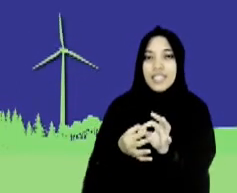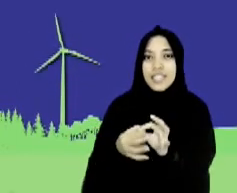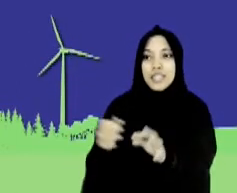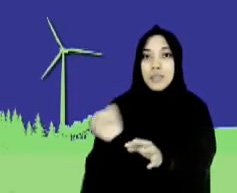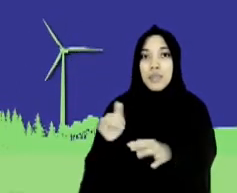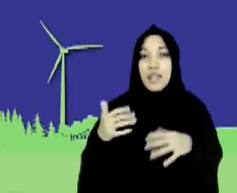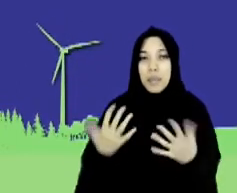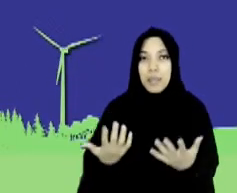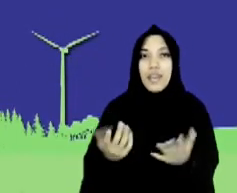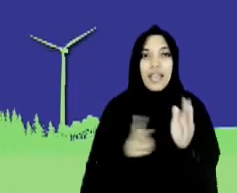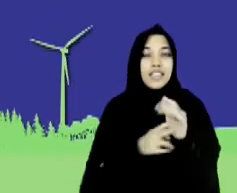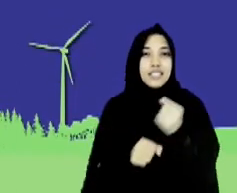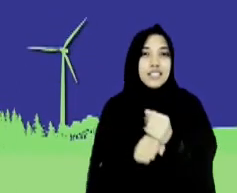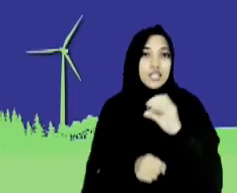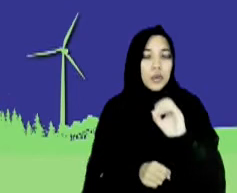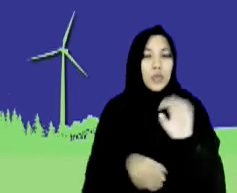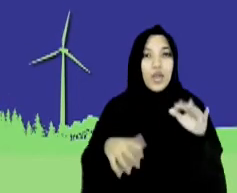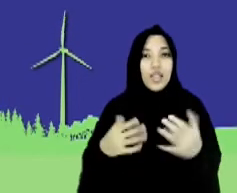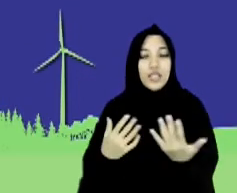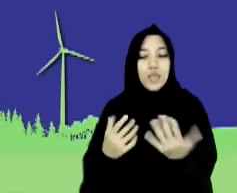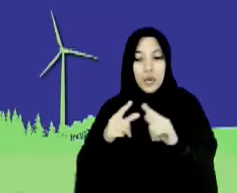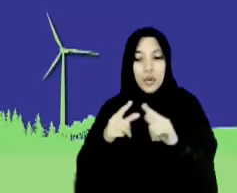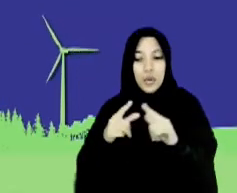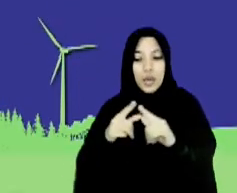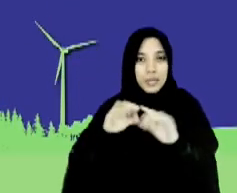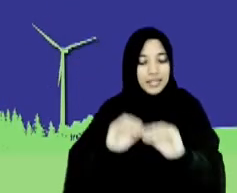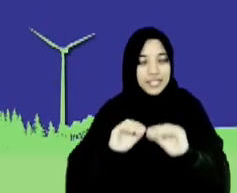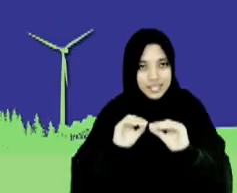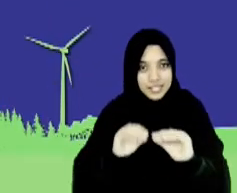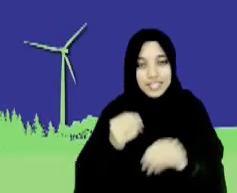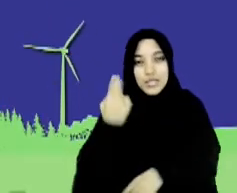itu ng Academic research untuk mencari solusi